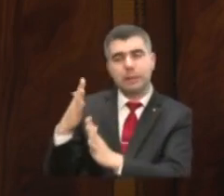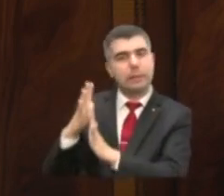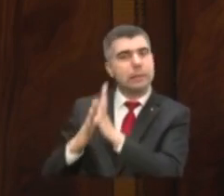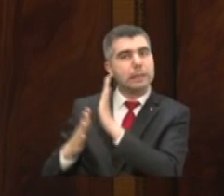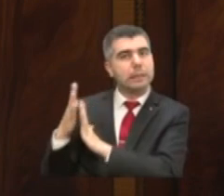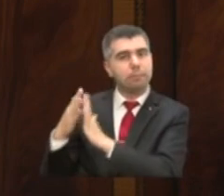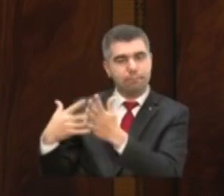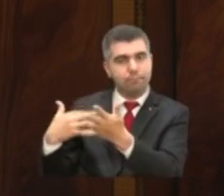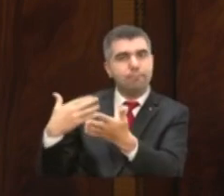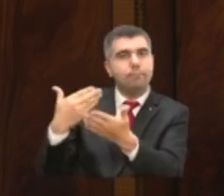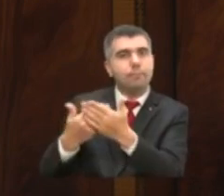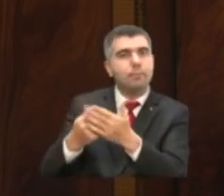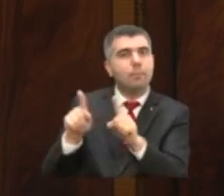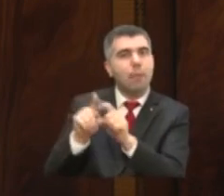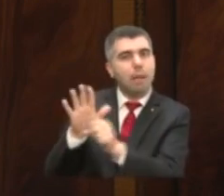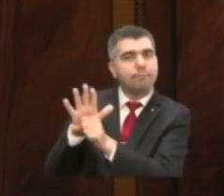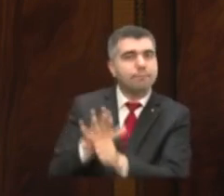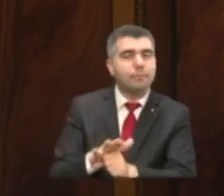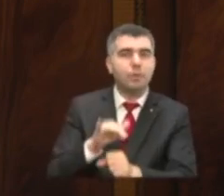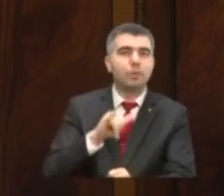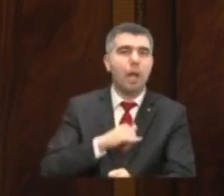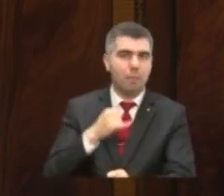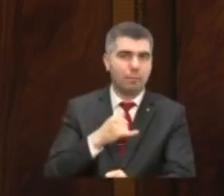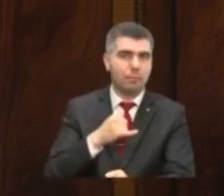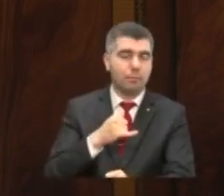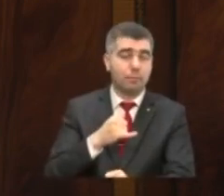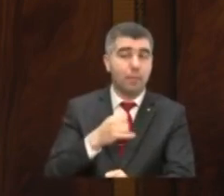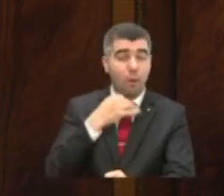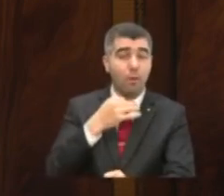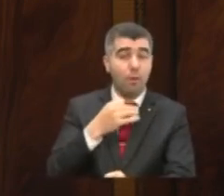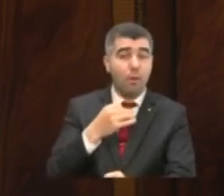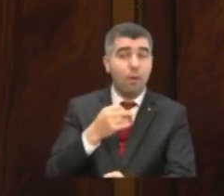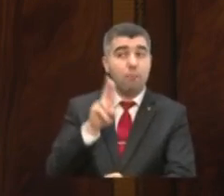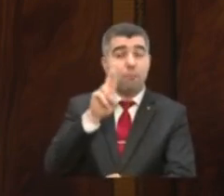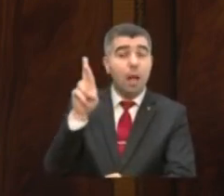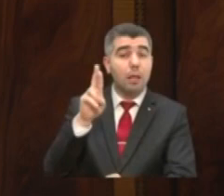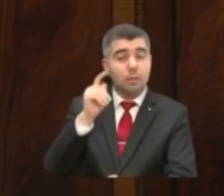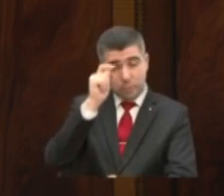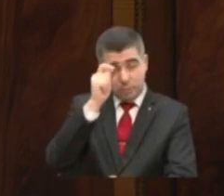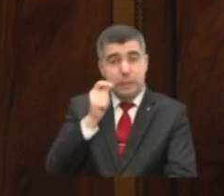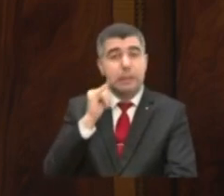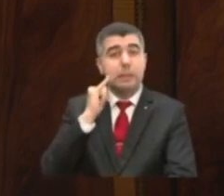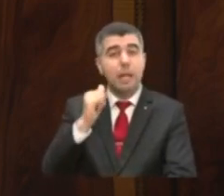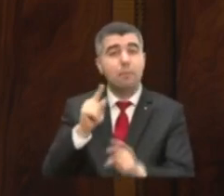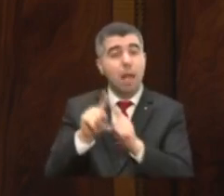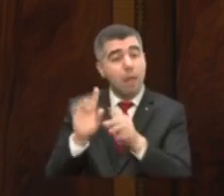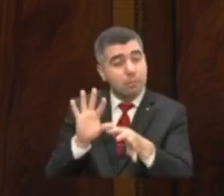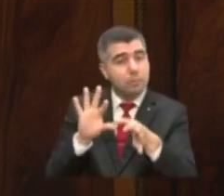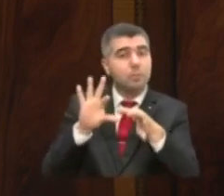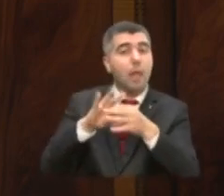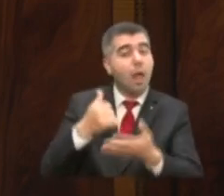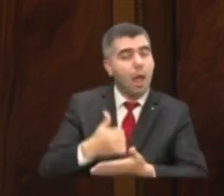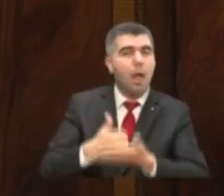الشباب، كما دعت إلى ذلك توجيهات صاحب جلالة لتحسين أوضاعهم وتوسيع مشاركتهم في التنمية